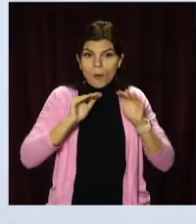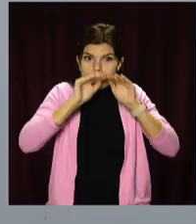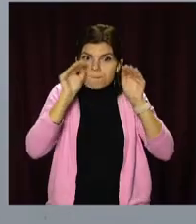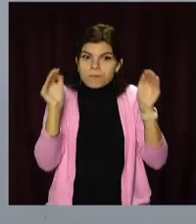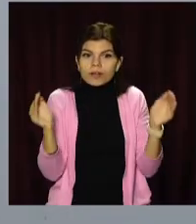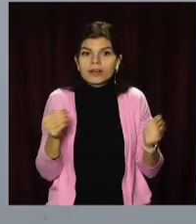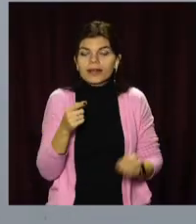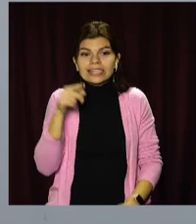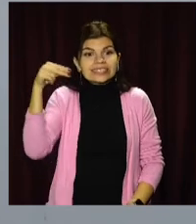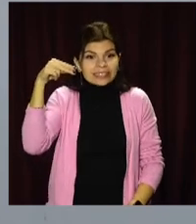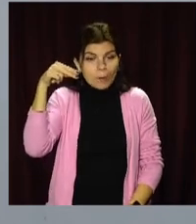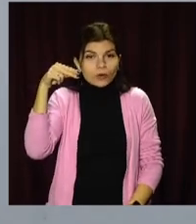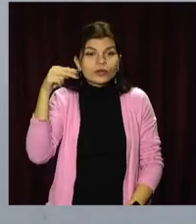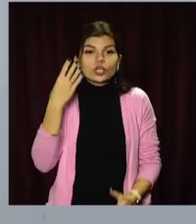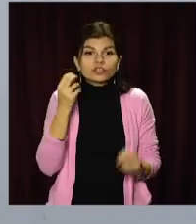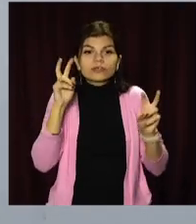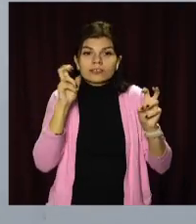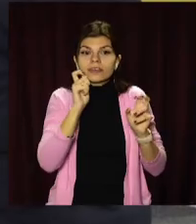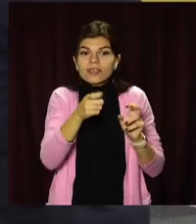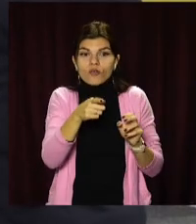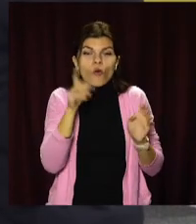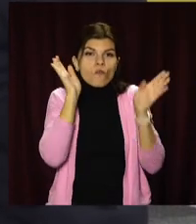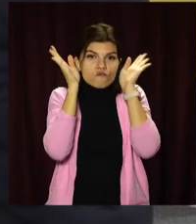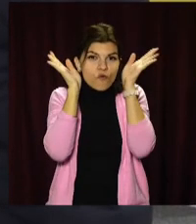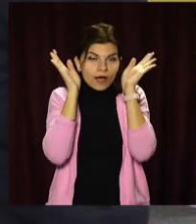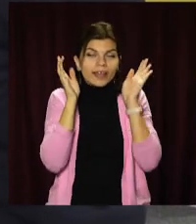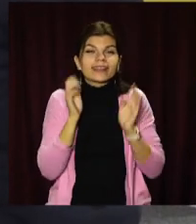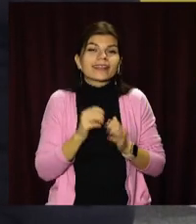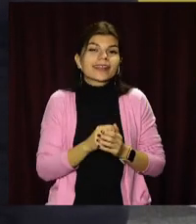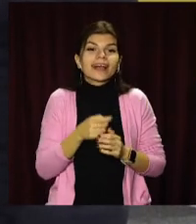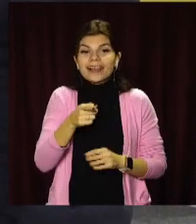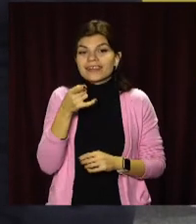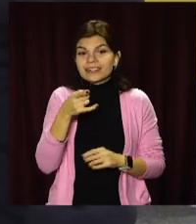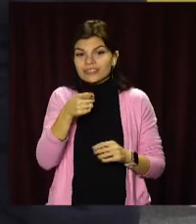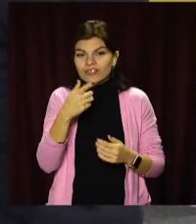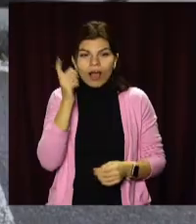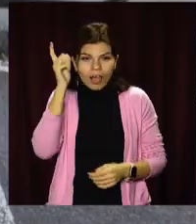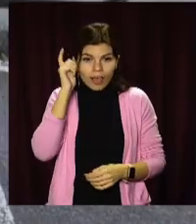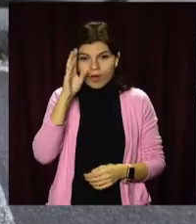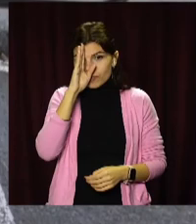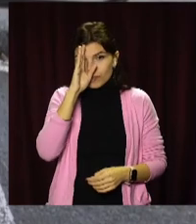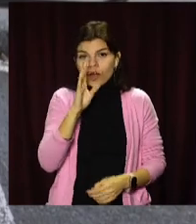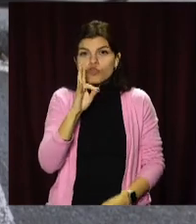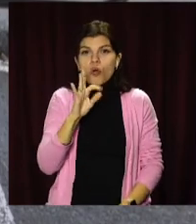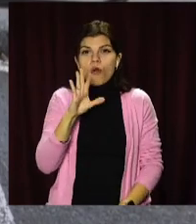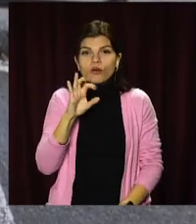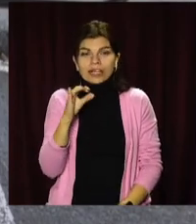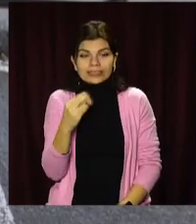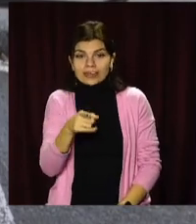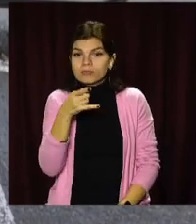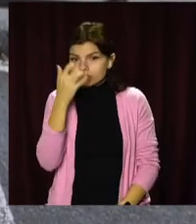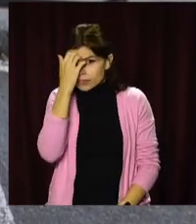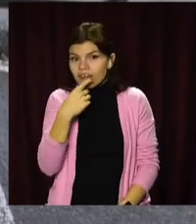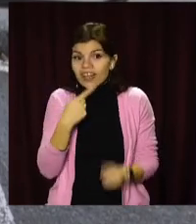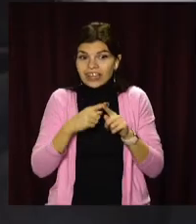цю модель запорожця по-іншому ще називають вухатий. Володар автівки 60-річний Станіслав Новосадський. Автолюбитель каже,